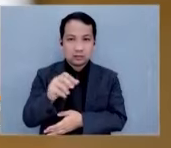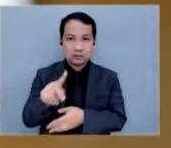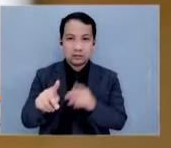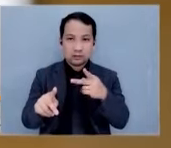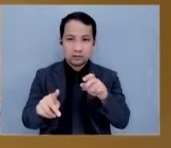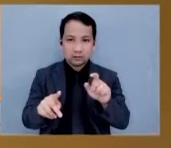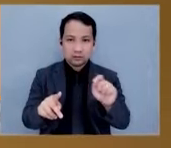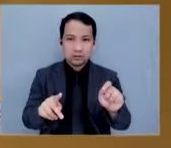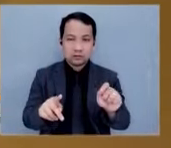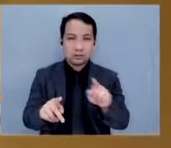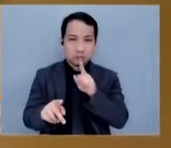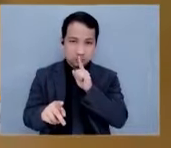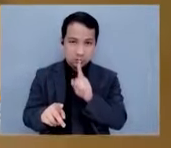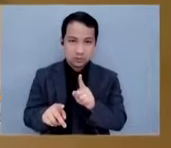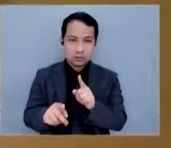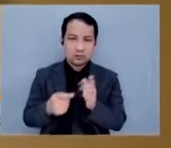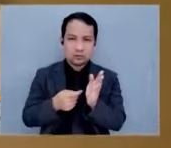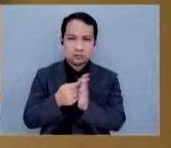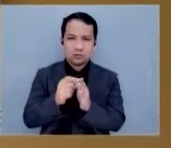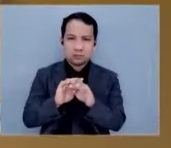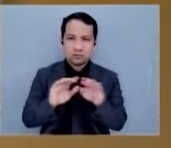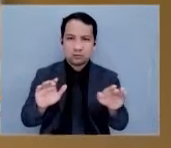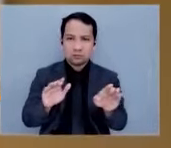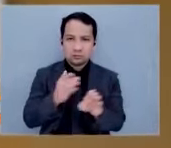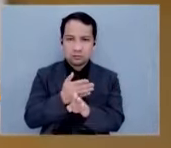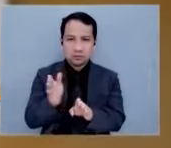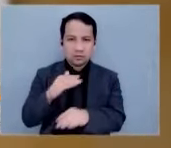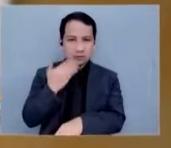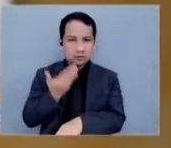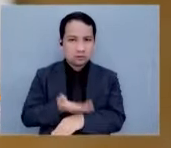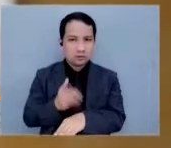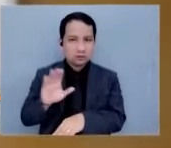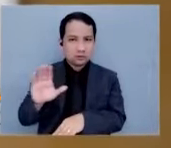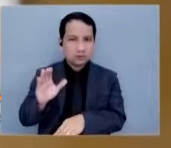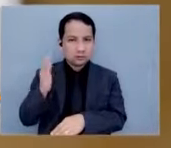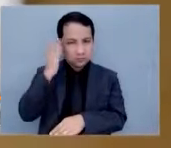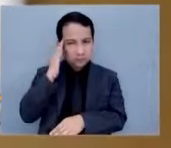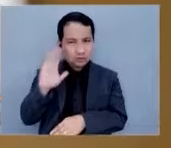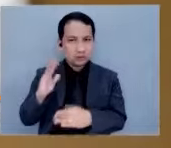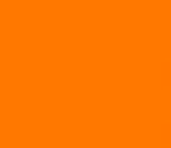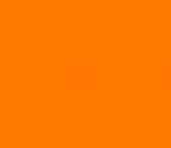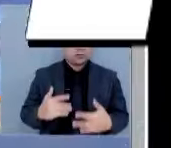Giit pa niya, walang patama sa mga anak ni Jacqueline ang kanyang post.